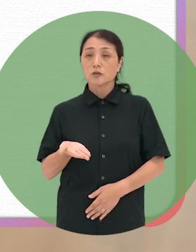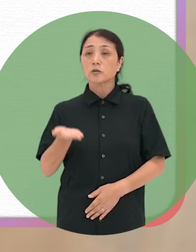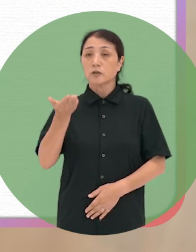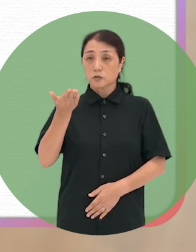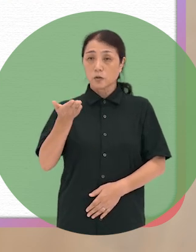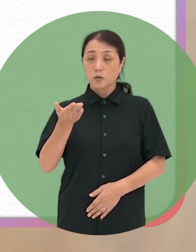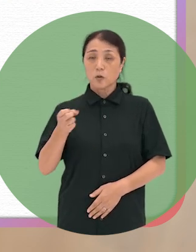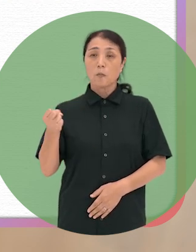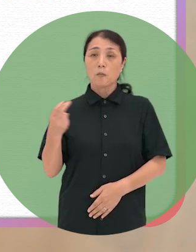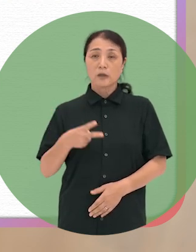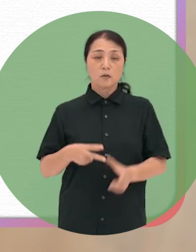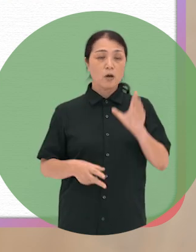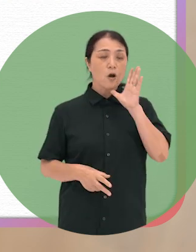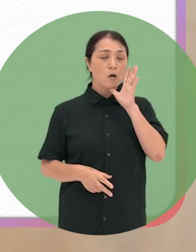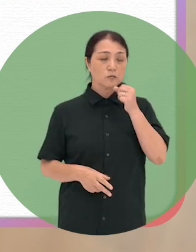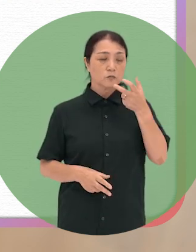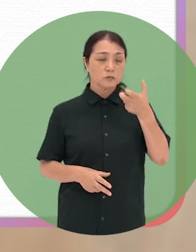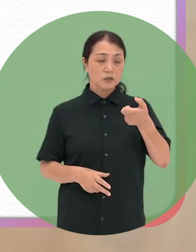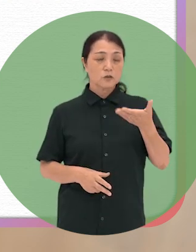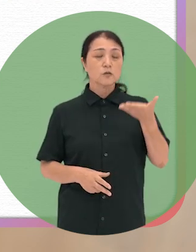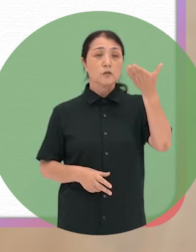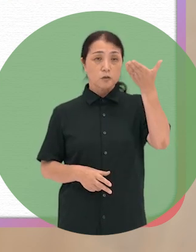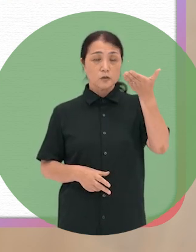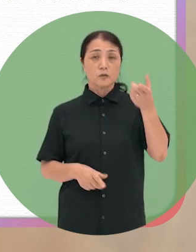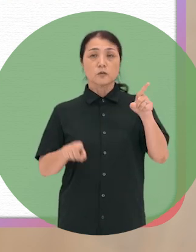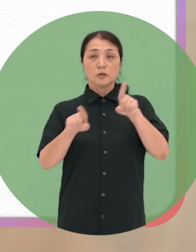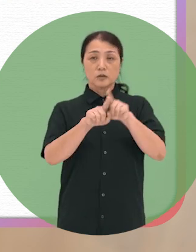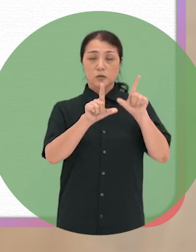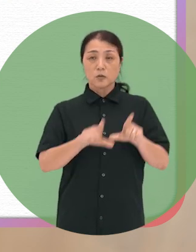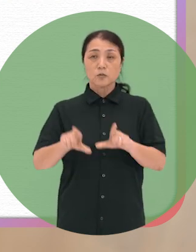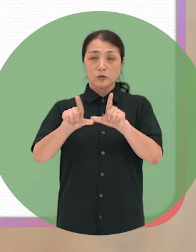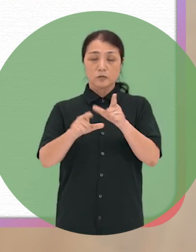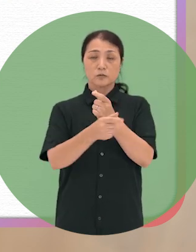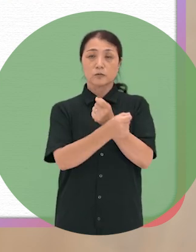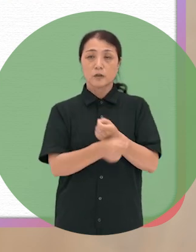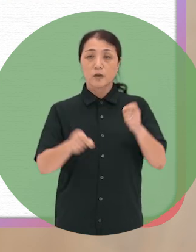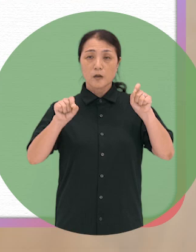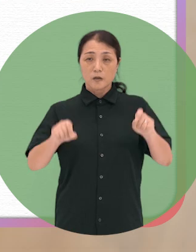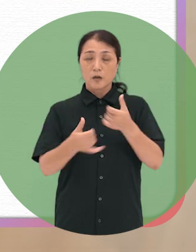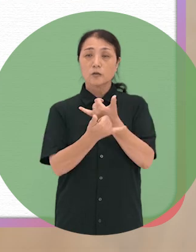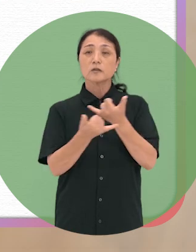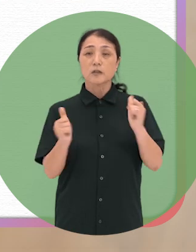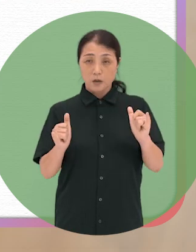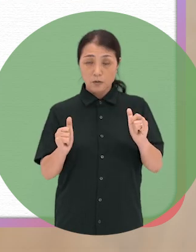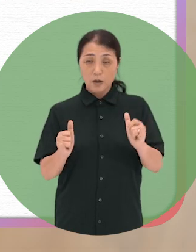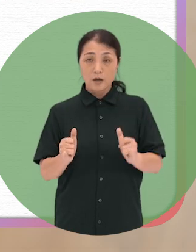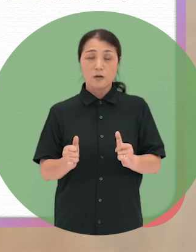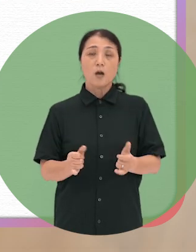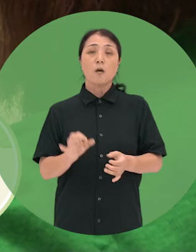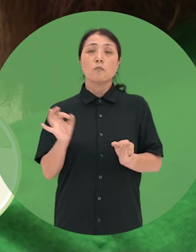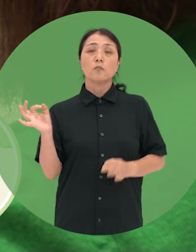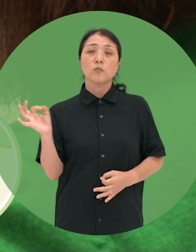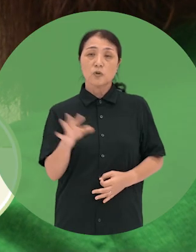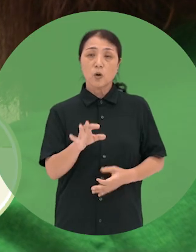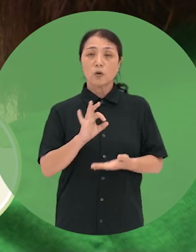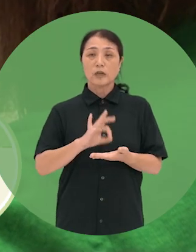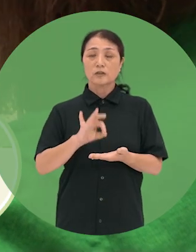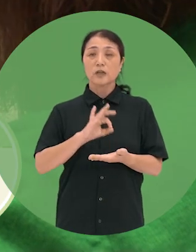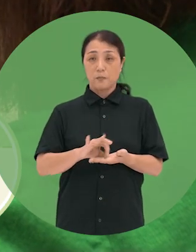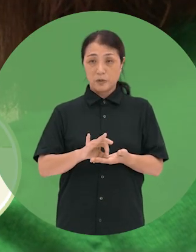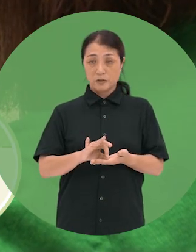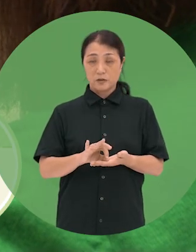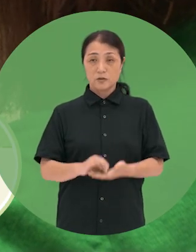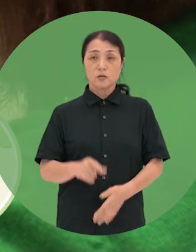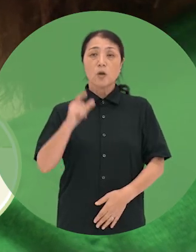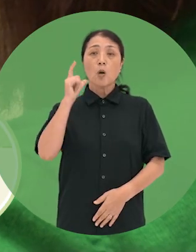70歳以上の方と同居している契約者はこのサービスを無料で利用できるってよ。そして万が